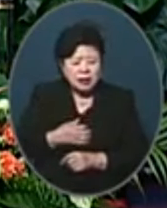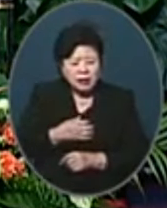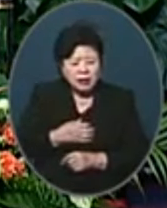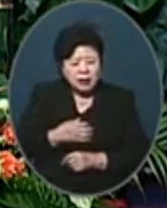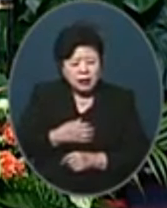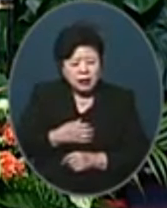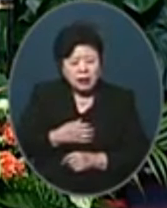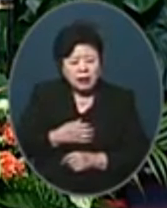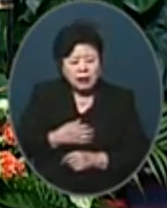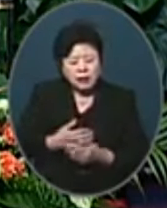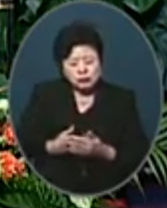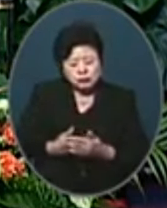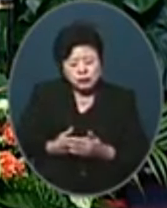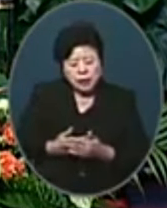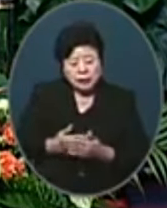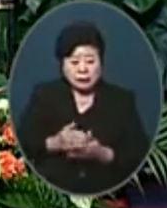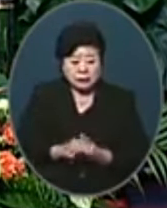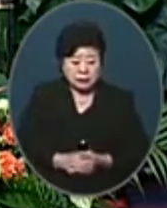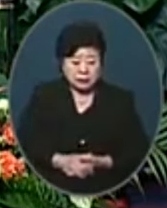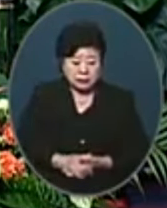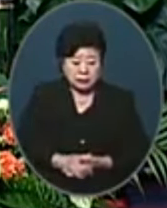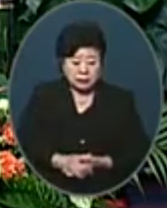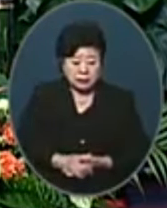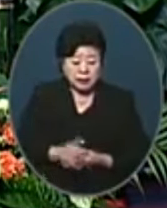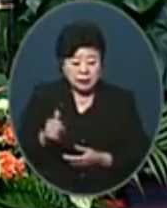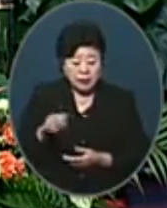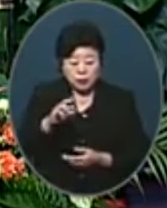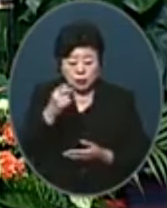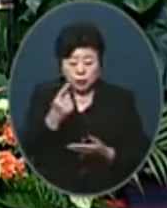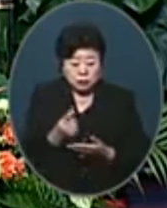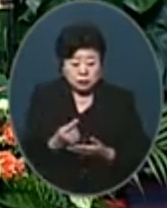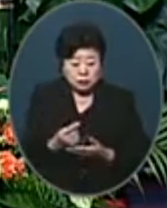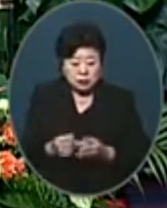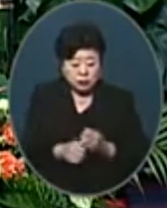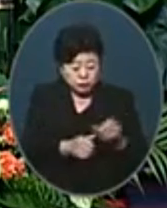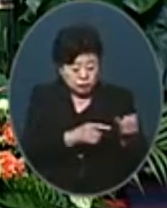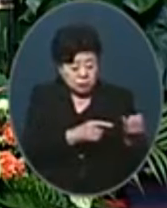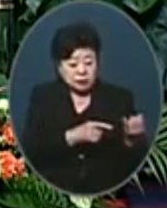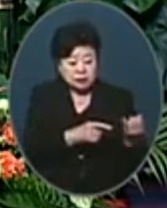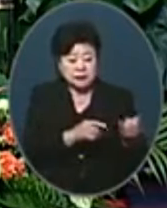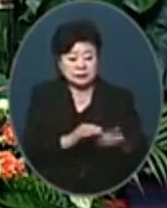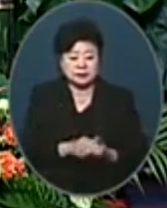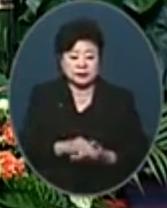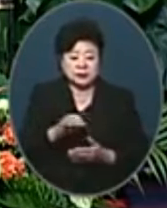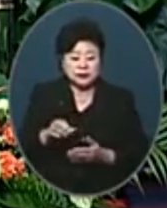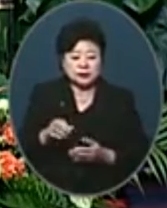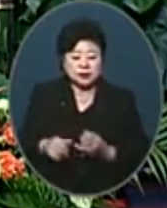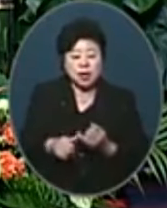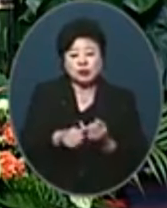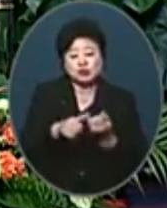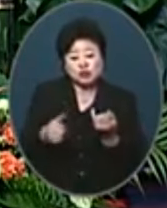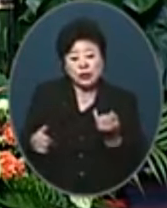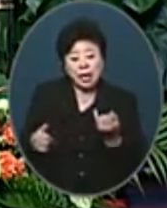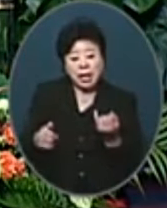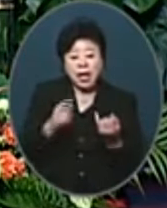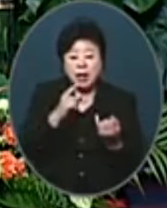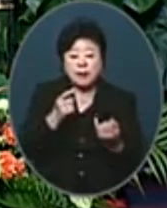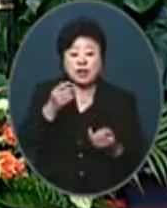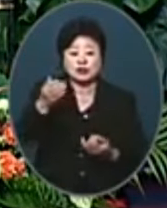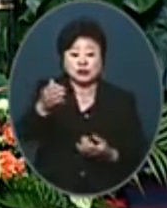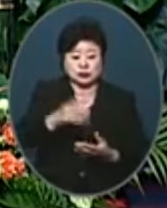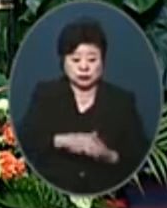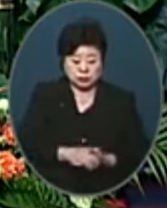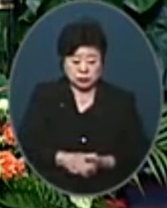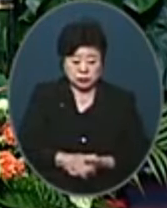몹시 불안해했습니다. 남편이 돌아오자 아내는 일단 이웃집 과부가 죽었다는 사실을